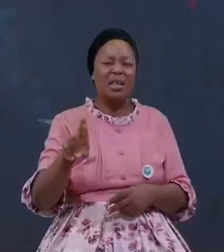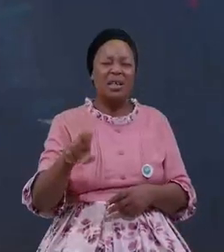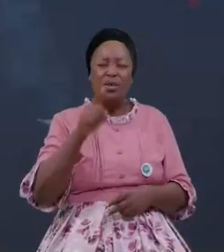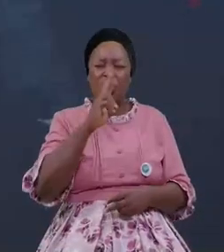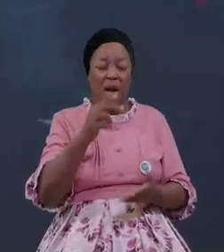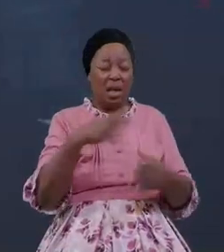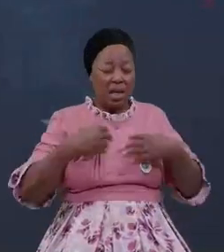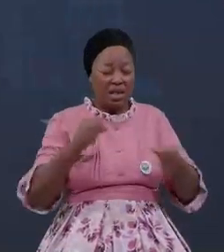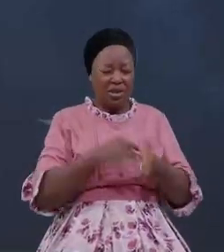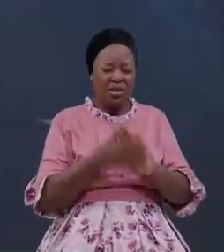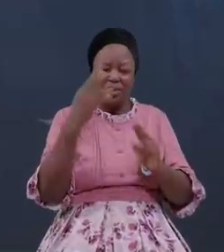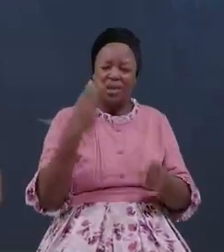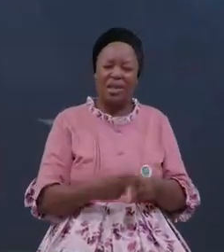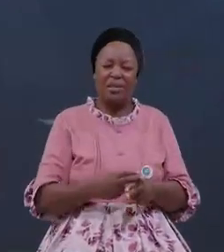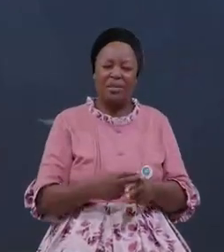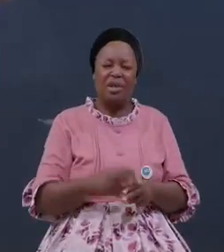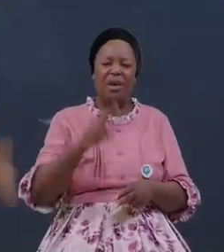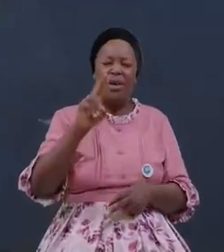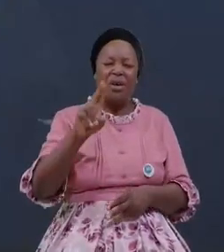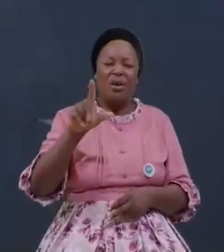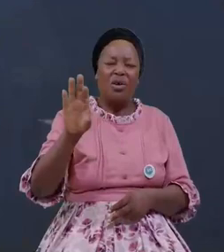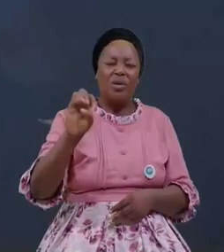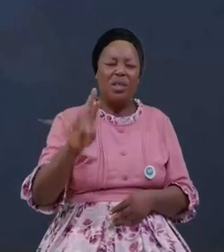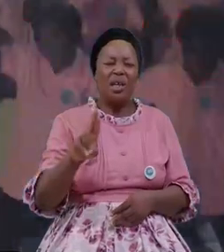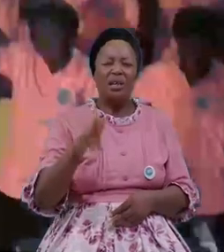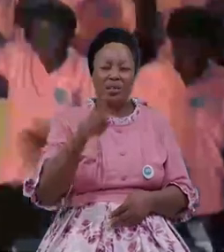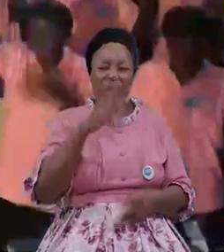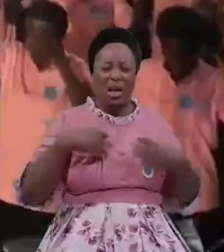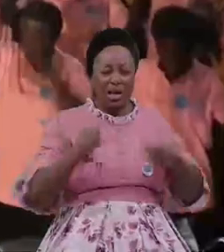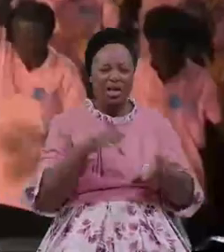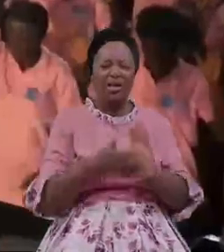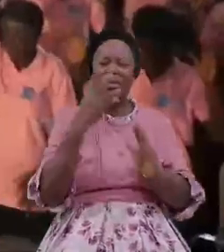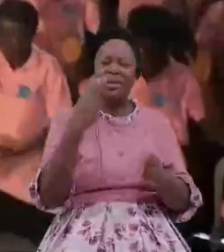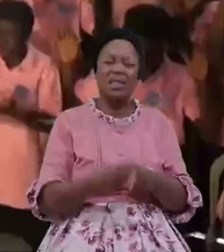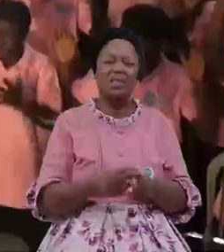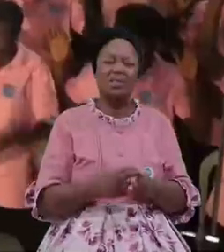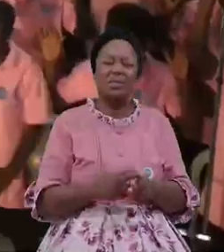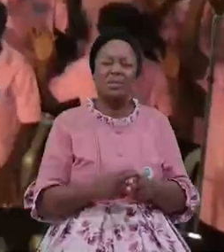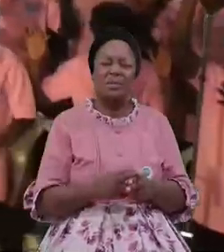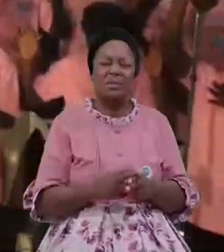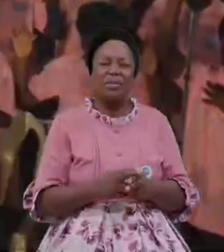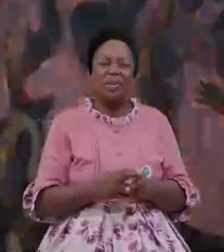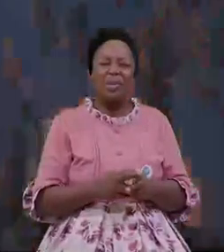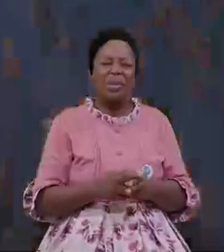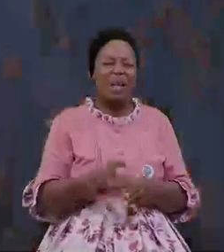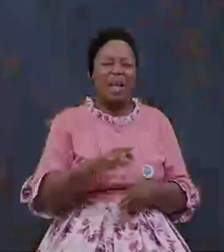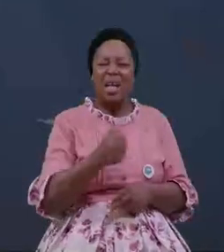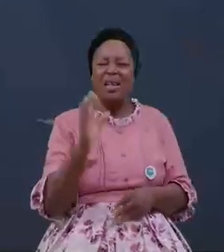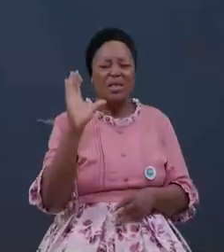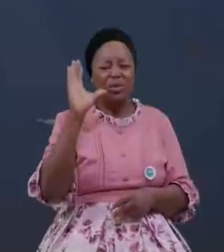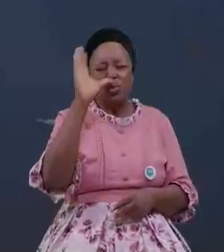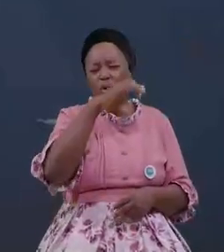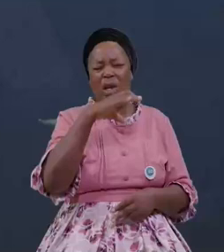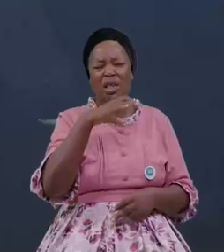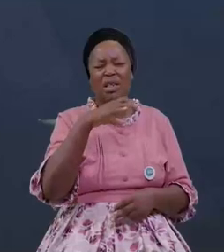entendez au nom de Jésus le le cancer vous en est guéri l'cer vous en êtes guéri toute